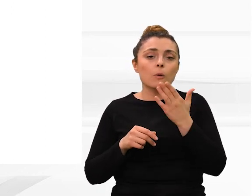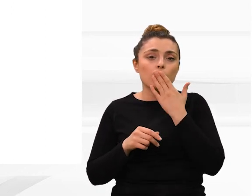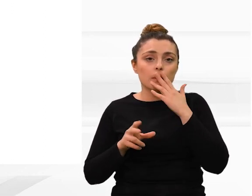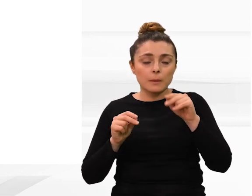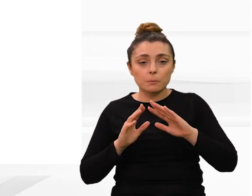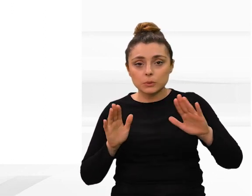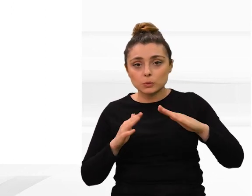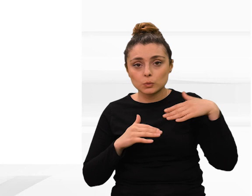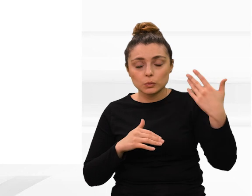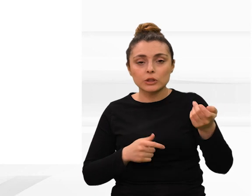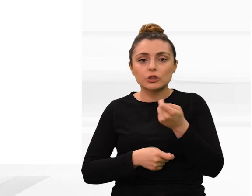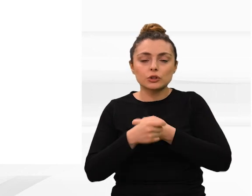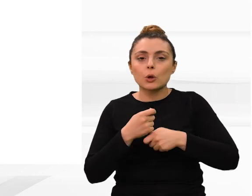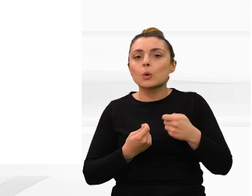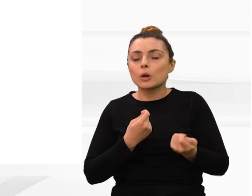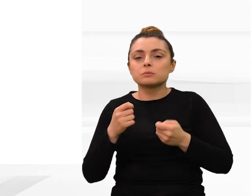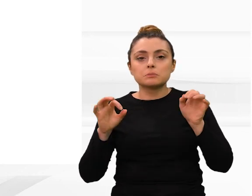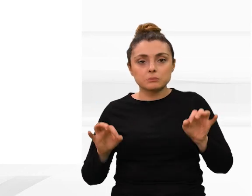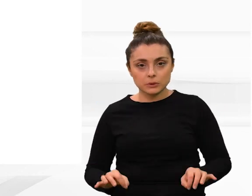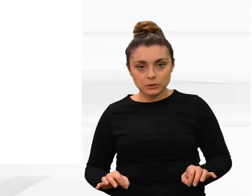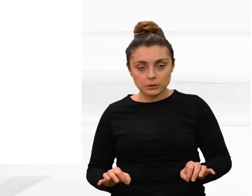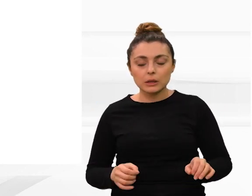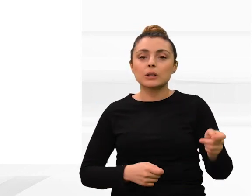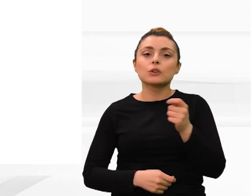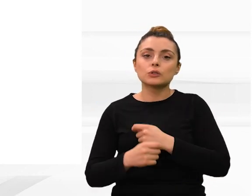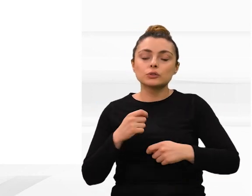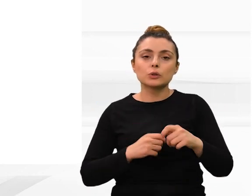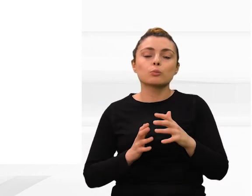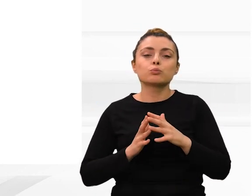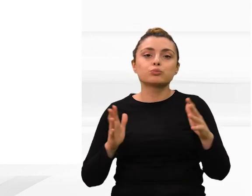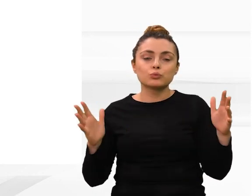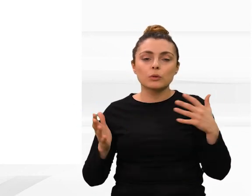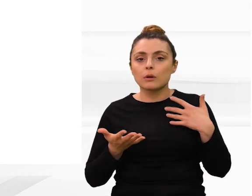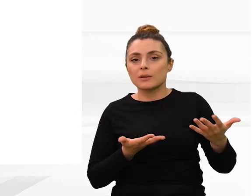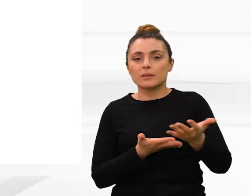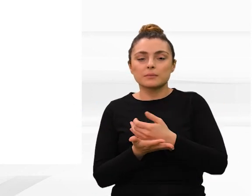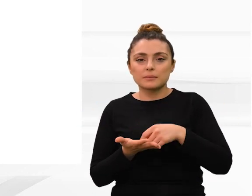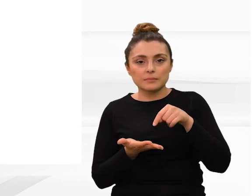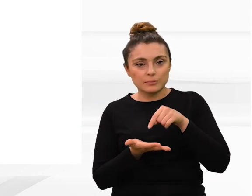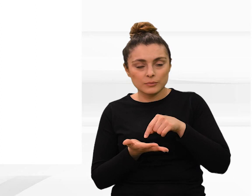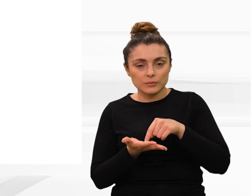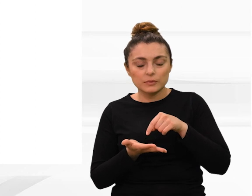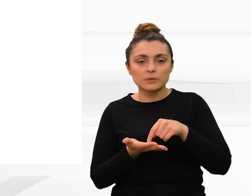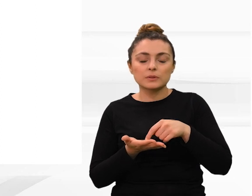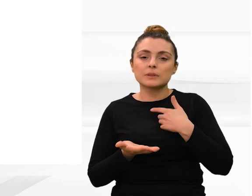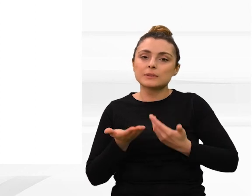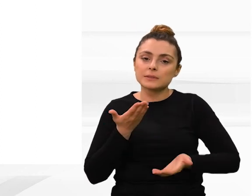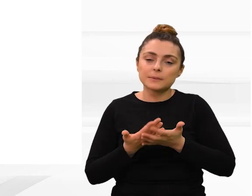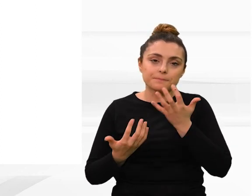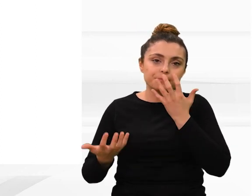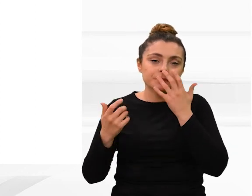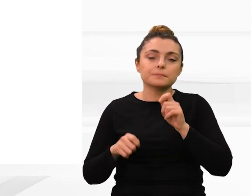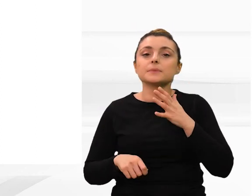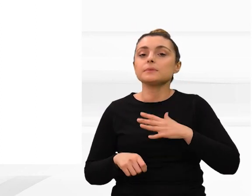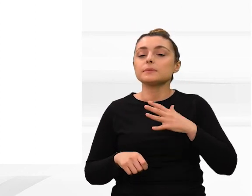tamamladıktan sonra Ticaretle bu başlar ve ticaretten büyük miktarda elde ettiği gelirle hayır işleri yapmak